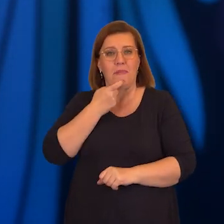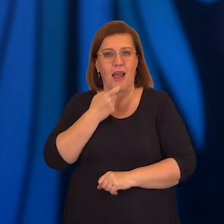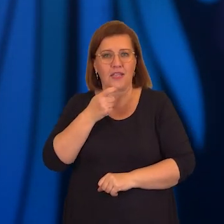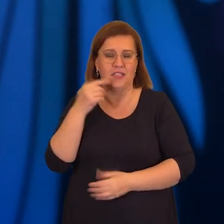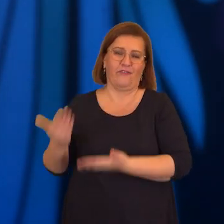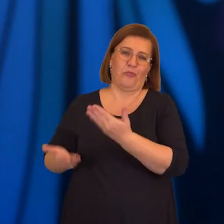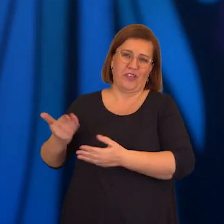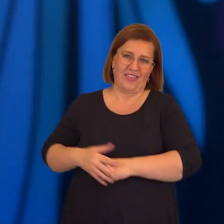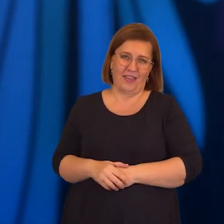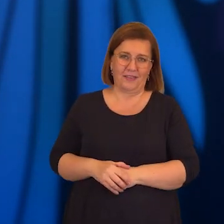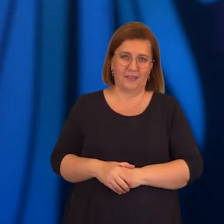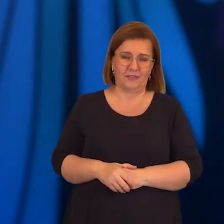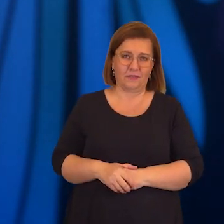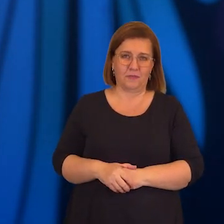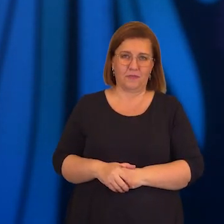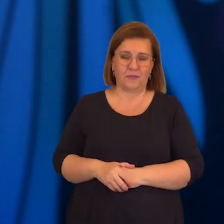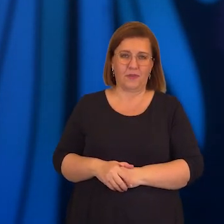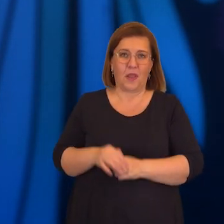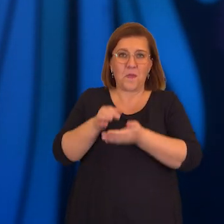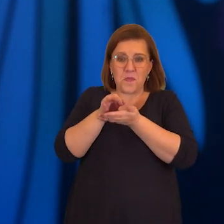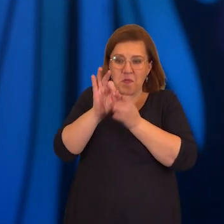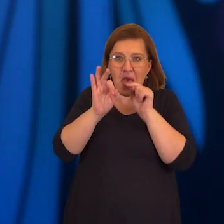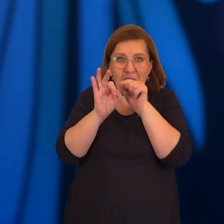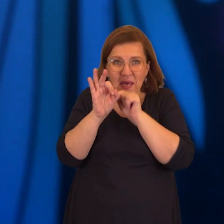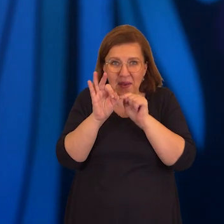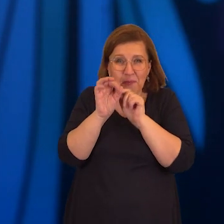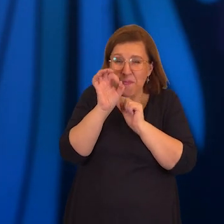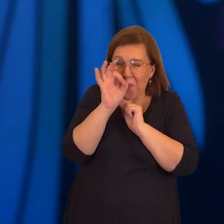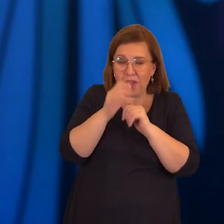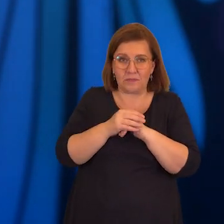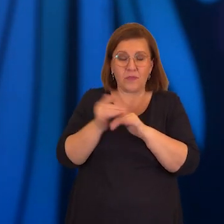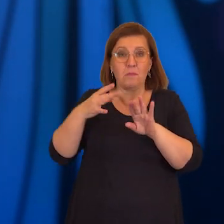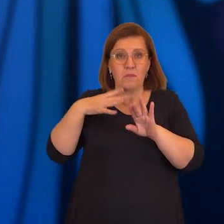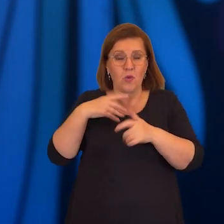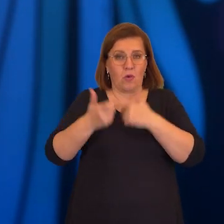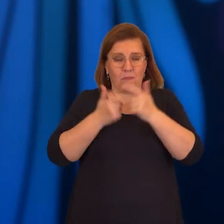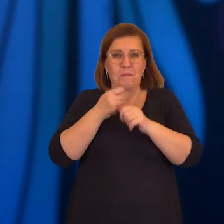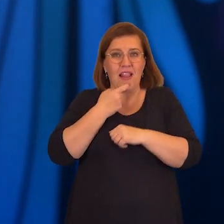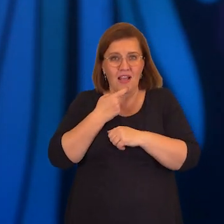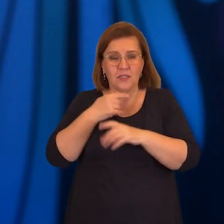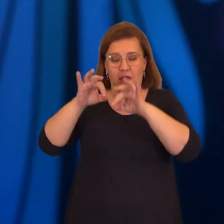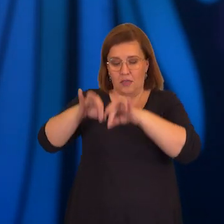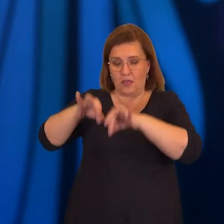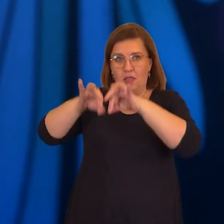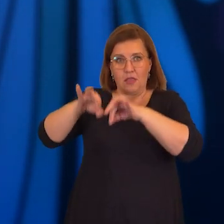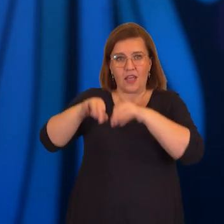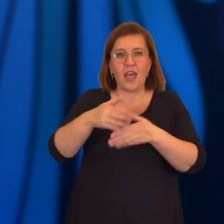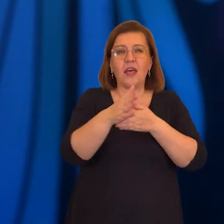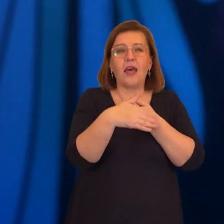Lublinie. Maleńką plastikową kuleczkę zanurzono kilkanaście razy w roztworze z rybiej